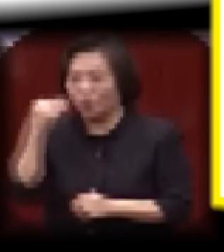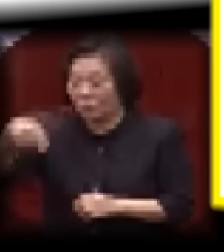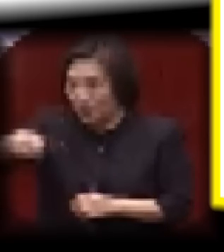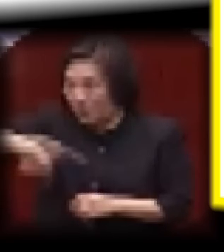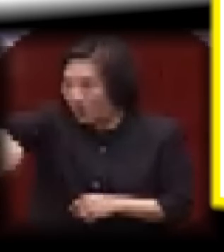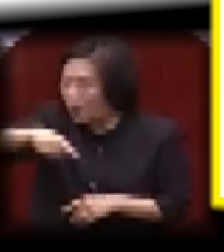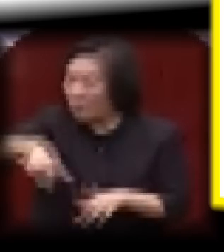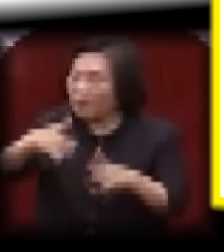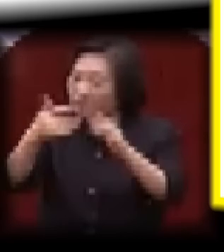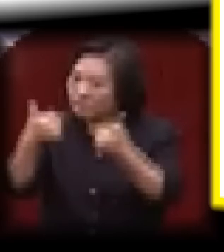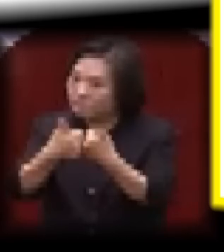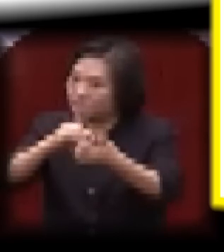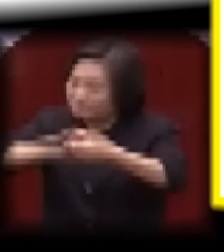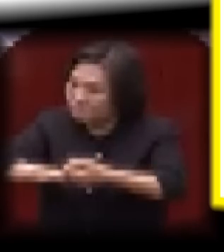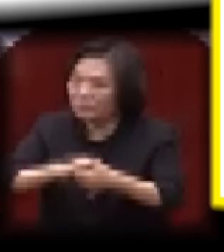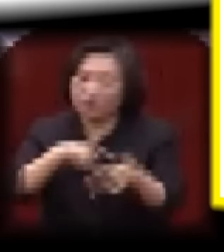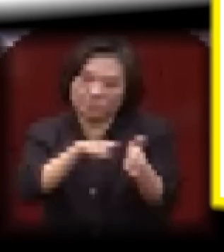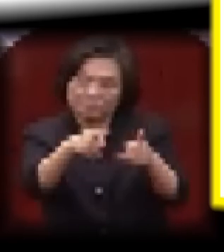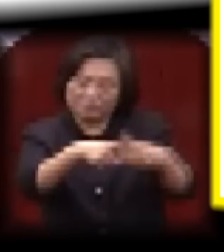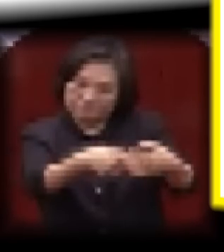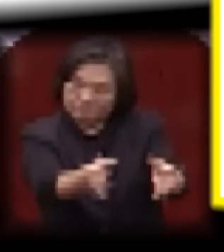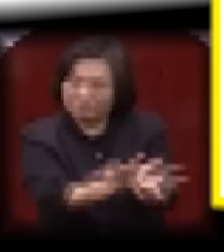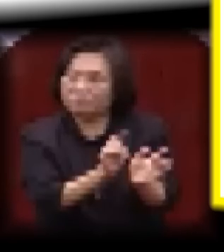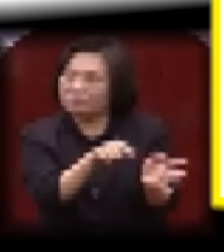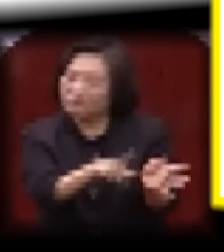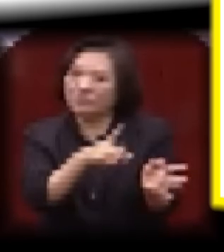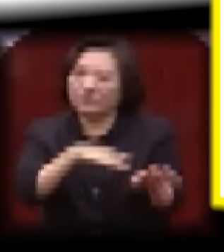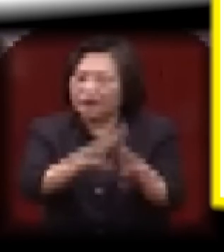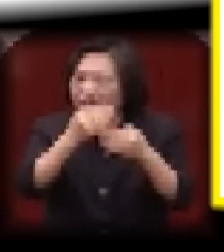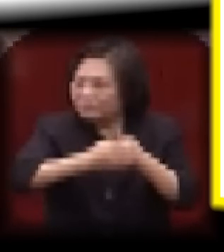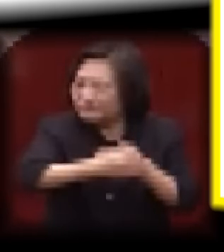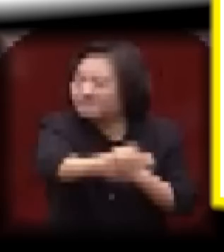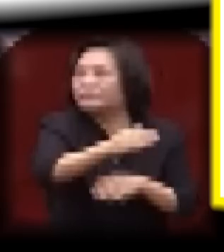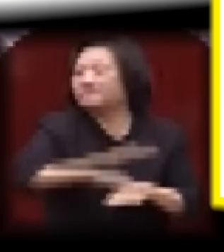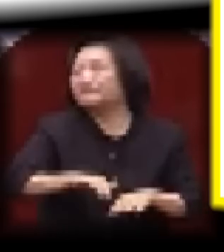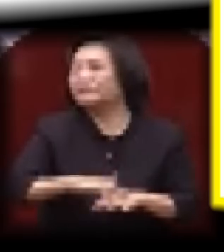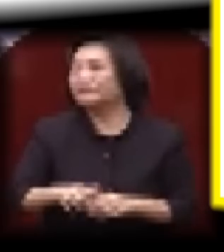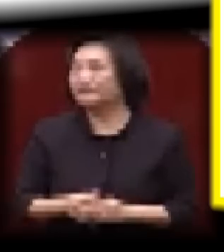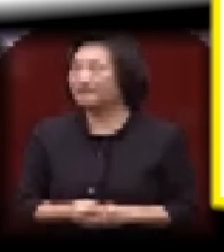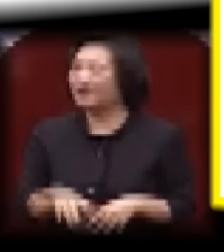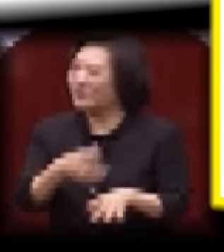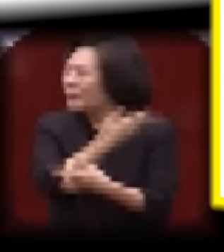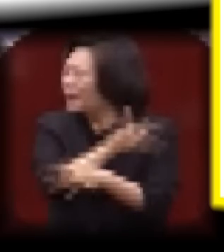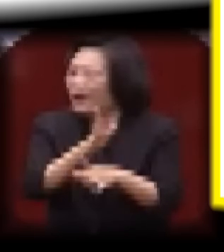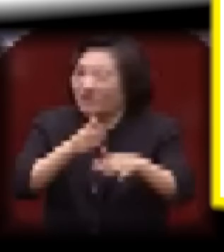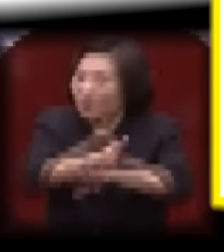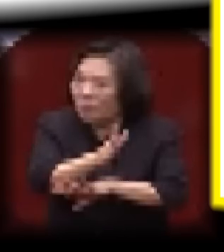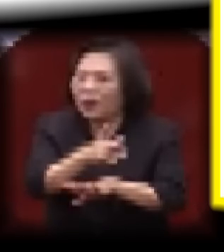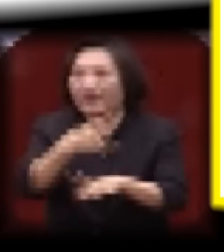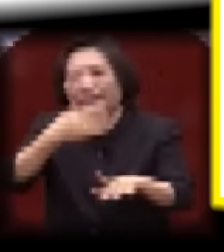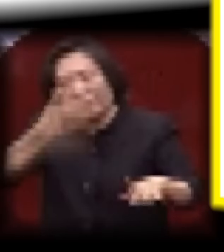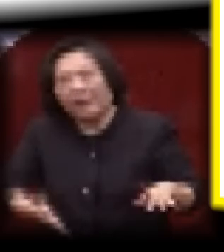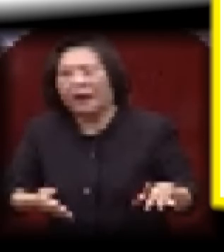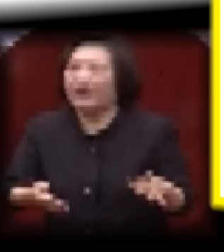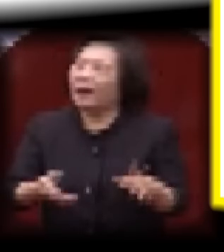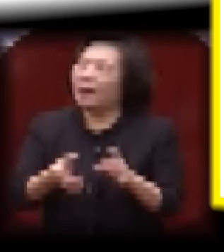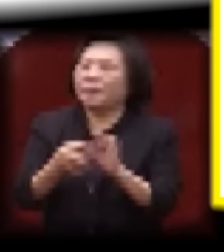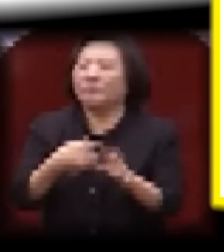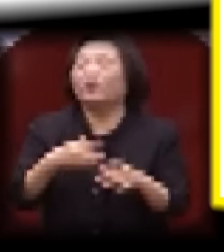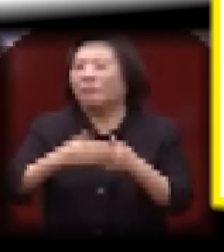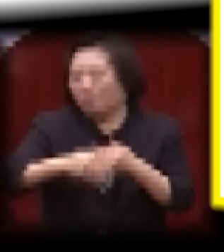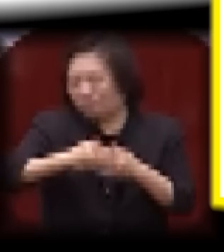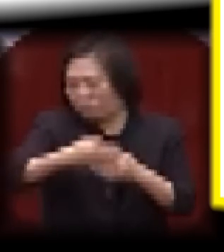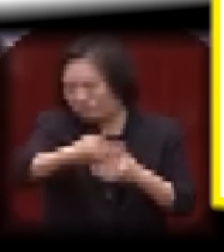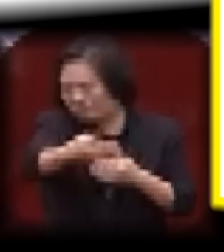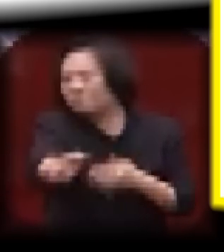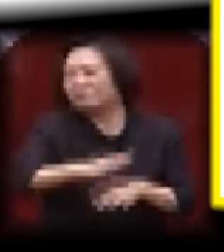知道我们这个案子都有专案小组会全速的进行，不管过或不过，我们都有后续的这个按照 SOP 后